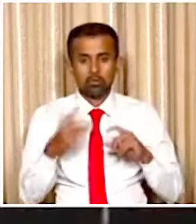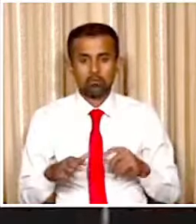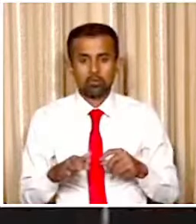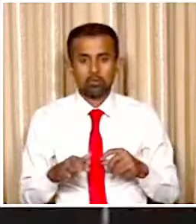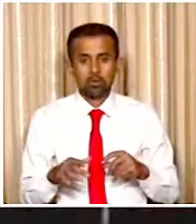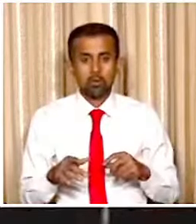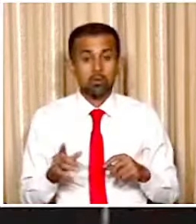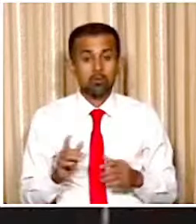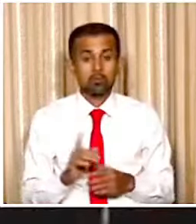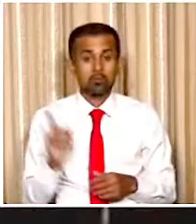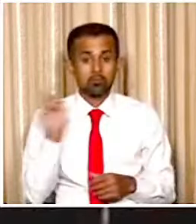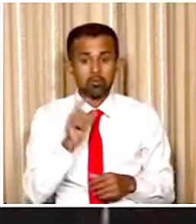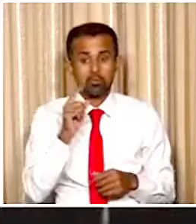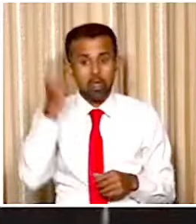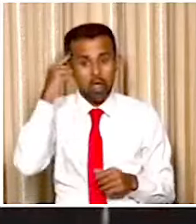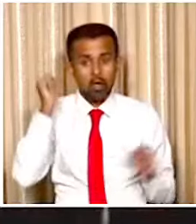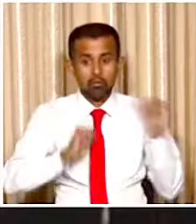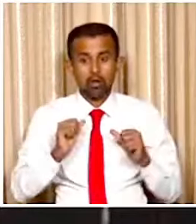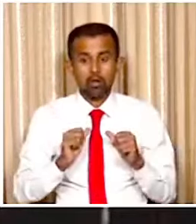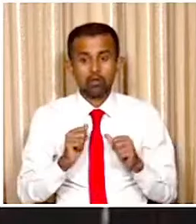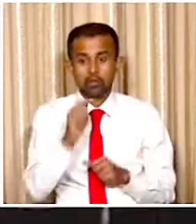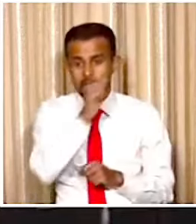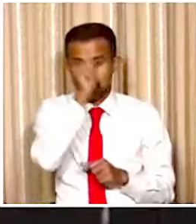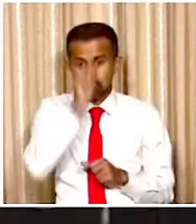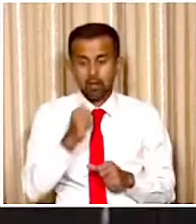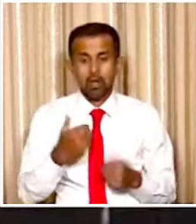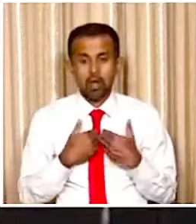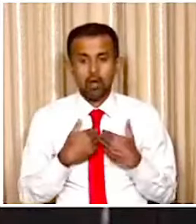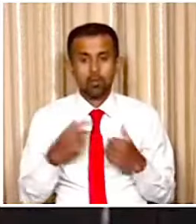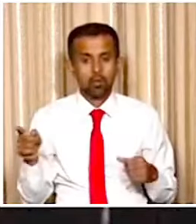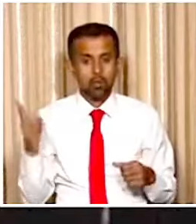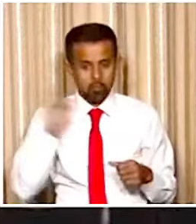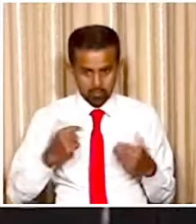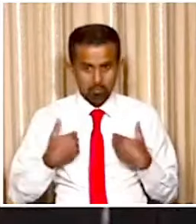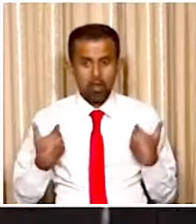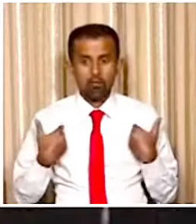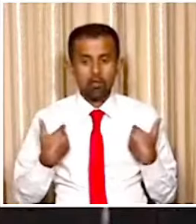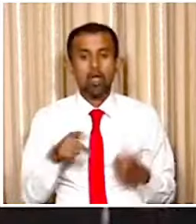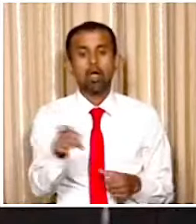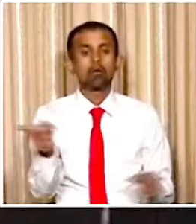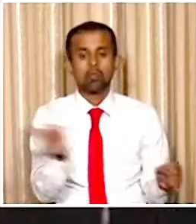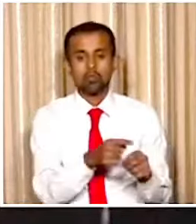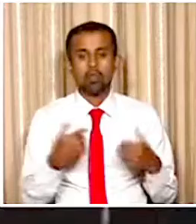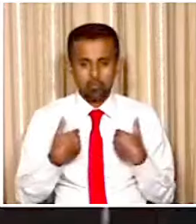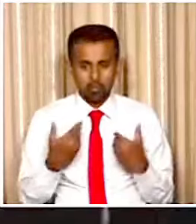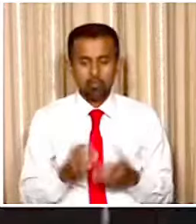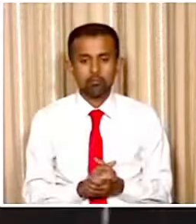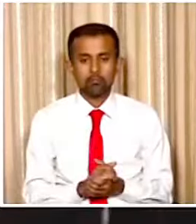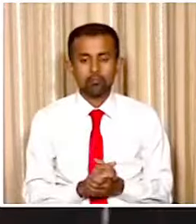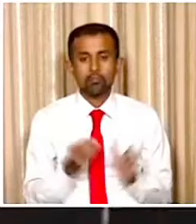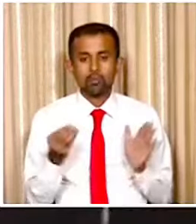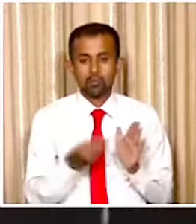මිනි මරුවෝ කළු ඇඳගෙන පල්ලි ගිහිල්ලා කියලා. කොහෙද අපි මිනි මරලා තියෙන්නේ? කාවද මරලා තියෙන්නේ? එතකොට මේකේ